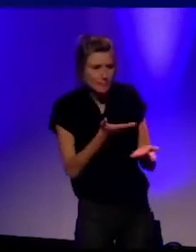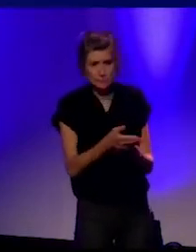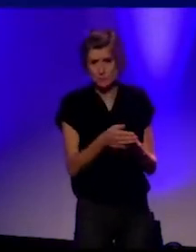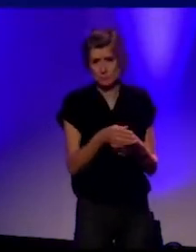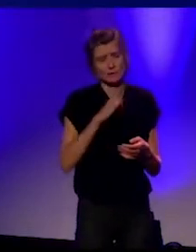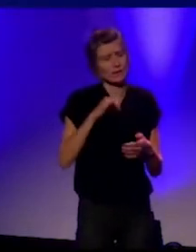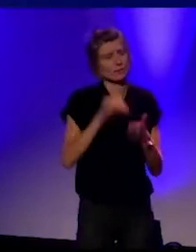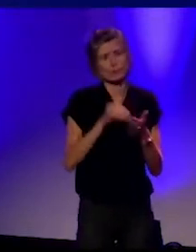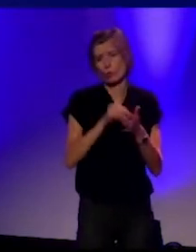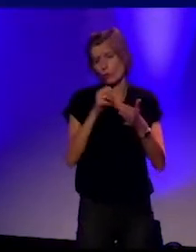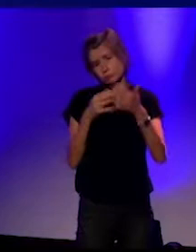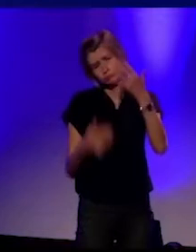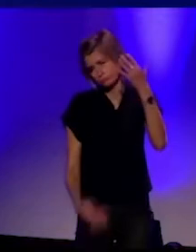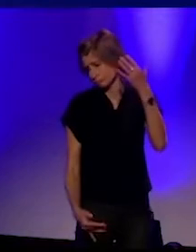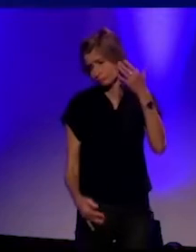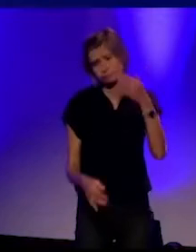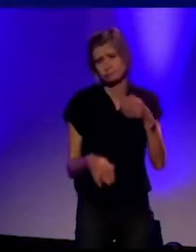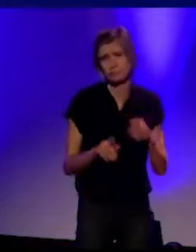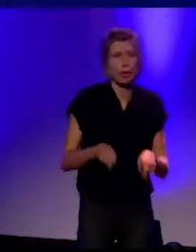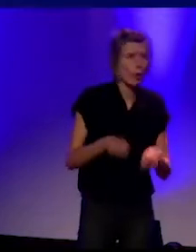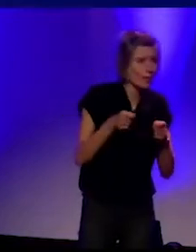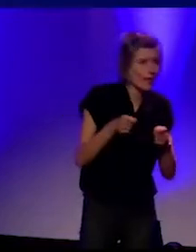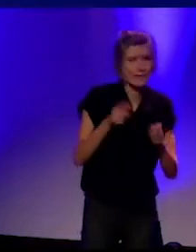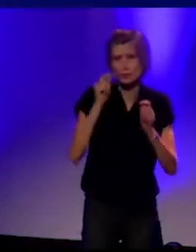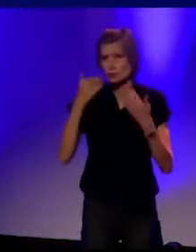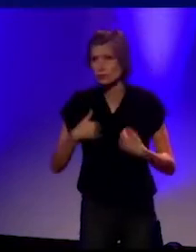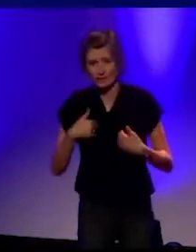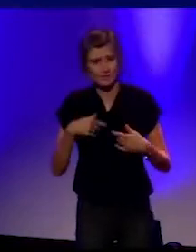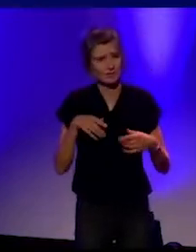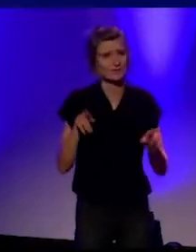en studentengroepen die ik nu niet vermeld, maar u heeft het